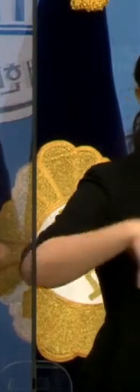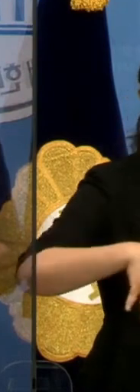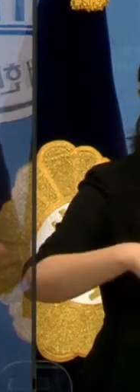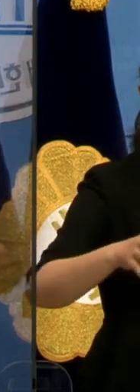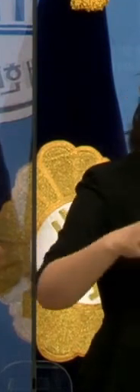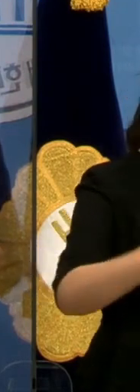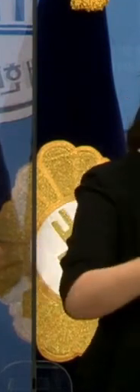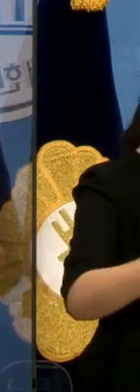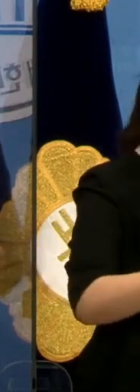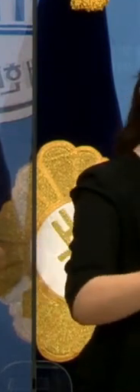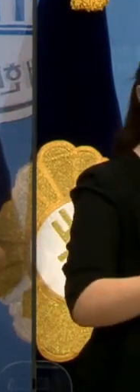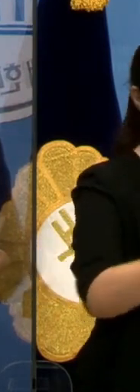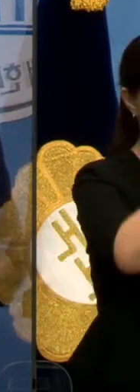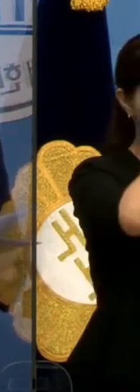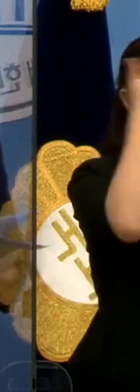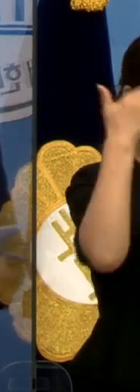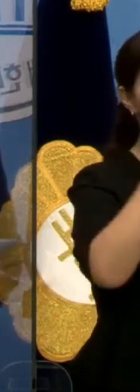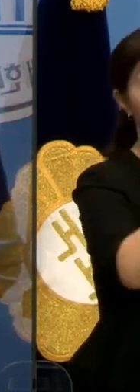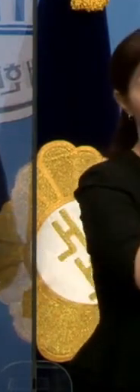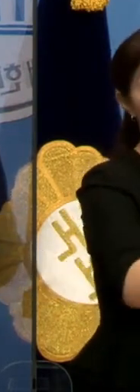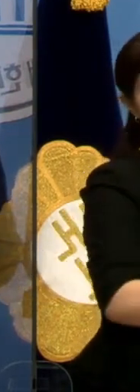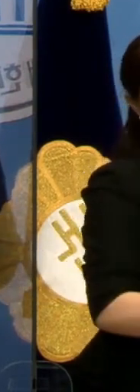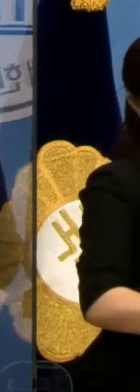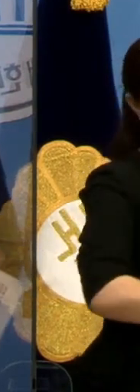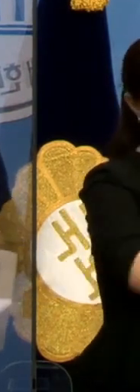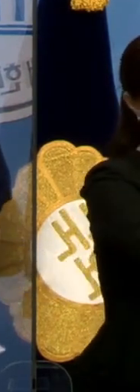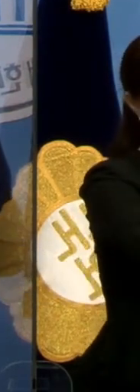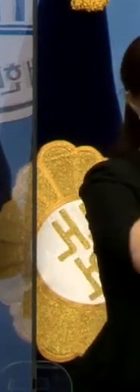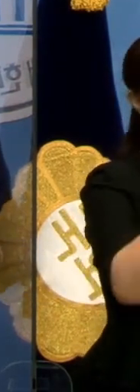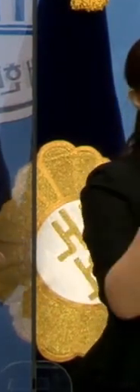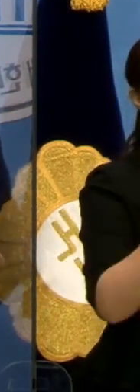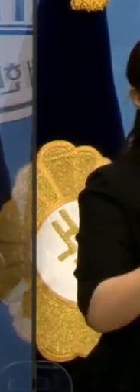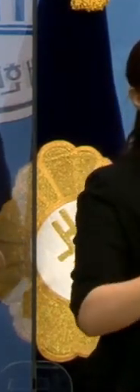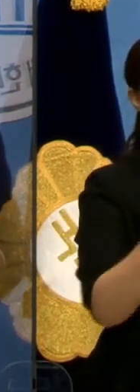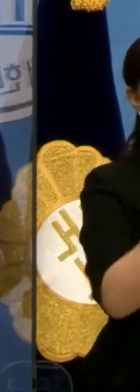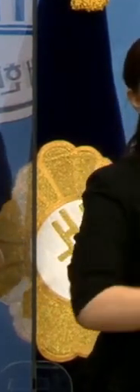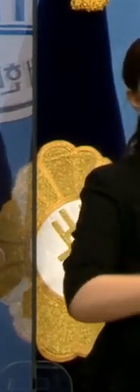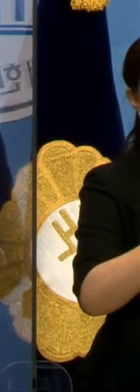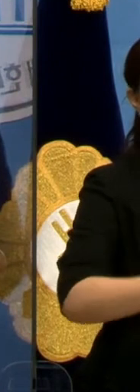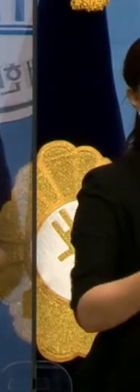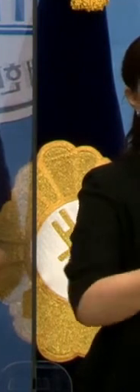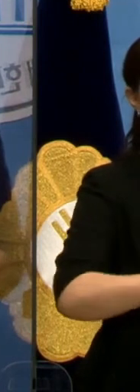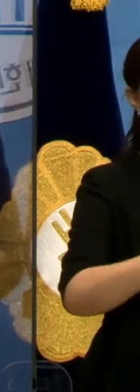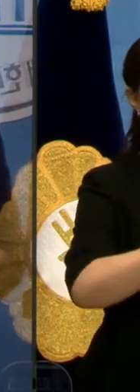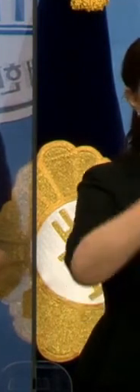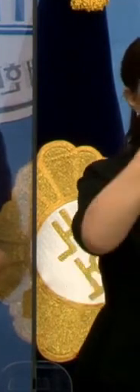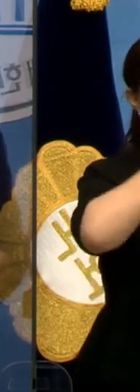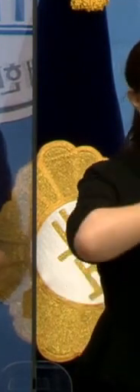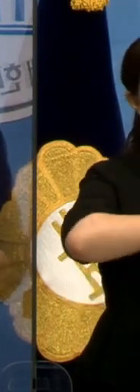공공임대주택 건설에 쓰라는 목적세 개념도 담겠습니다.